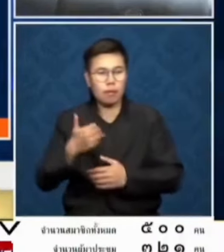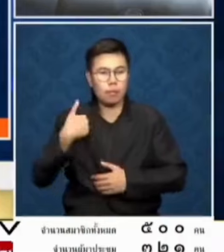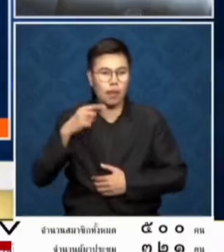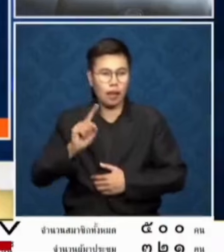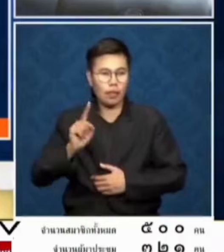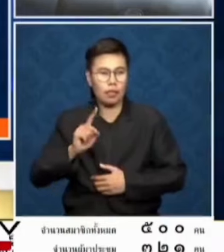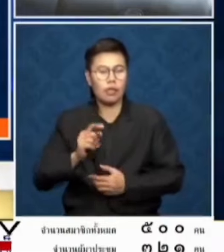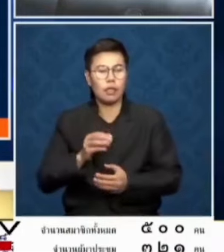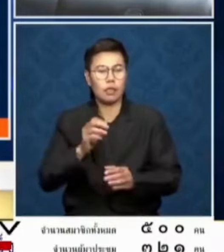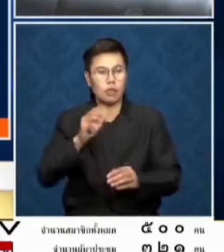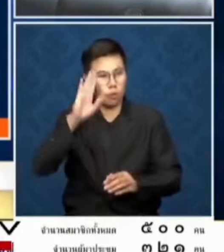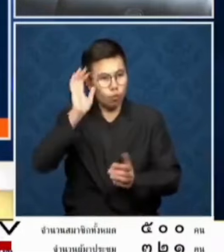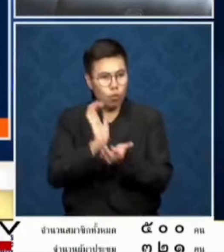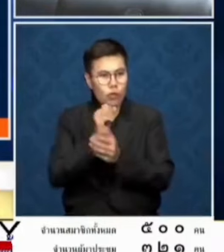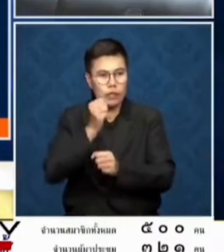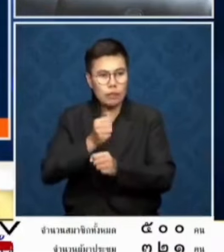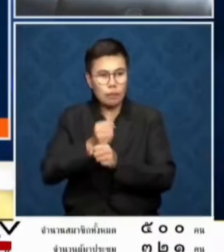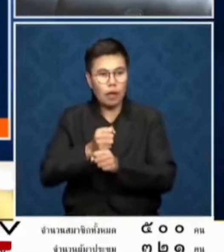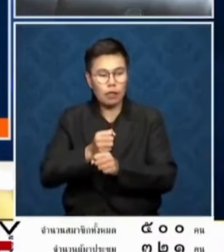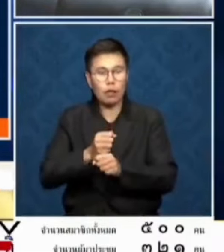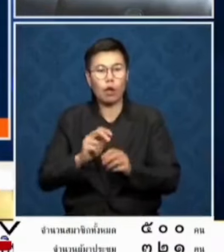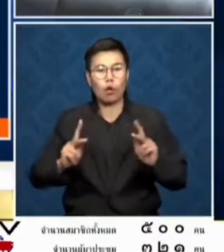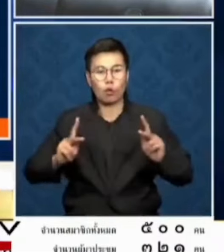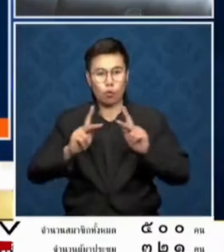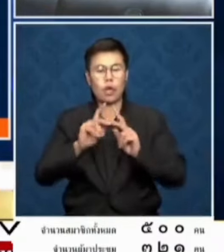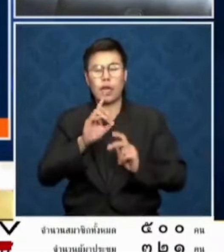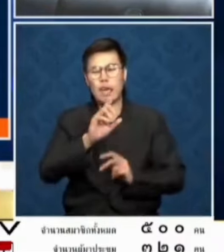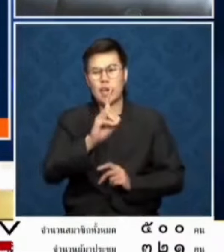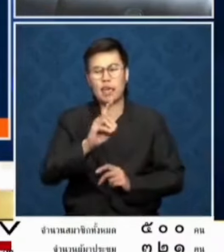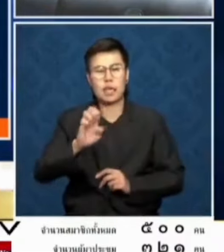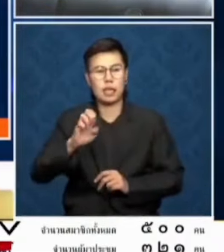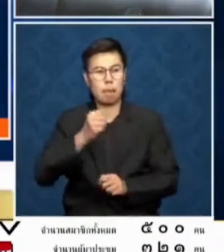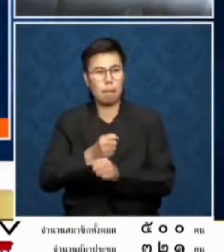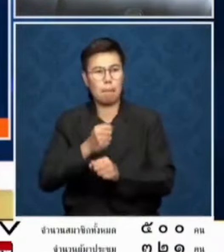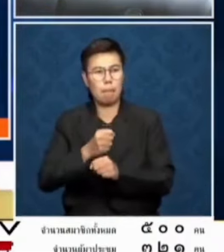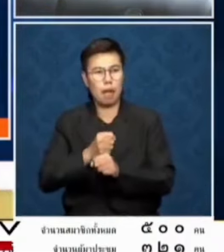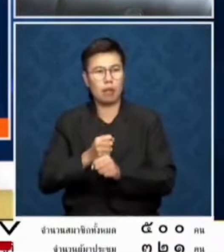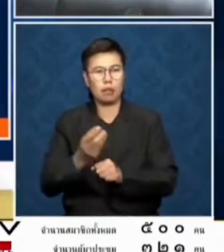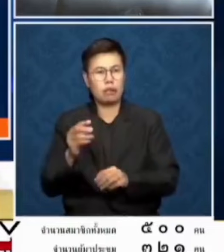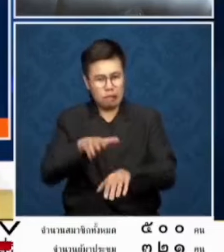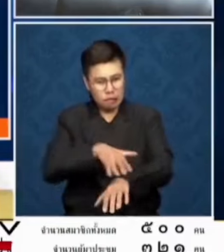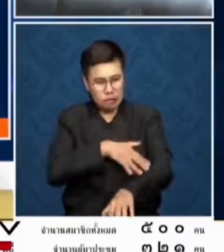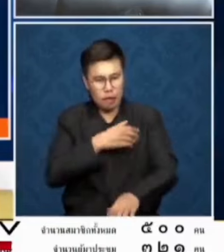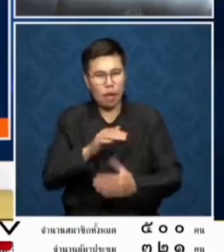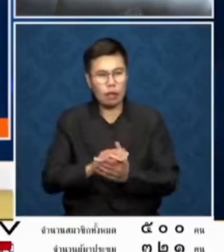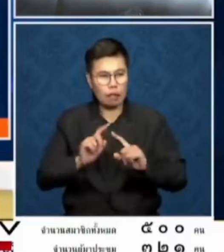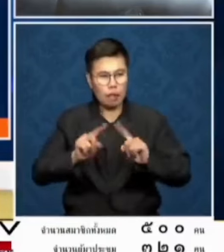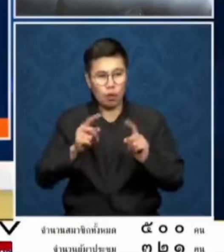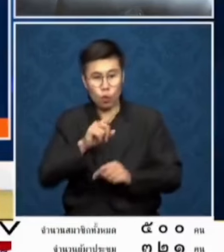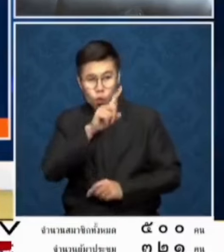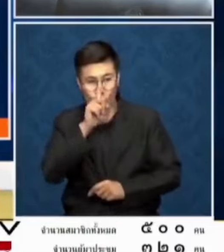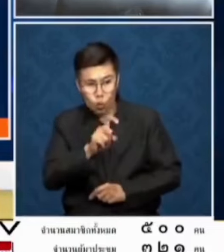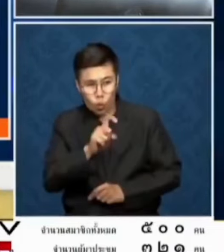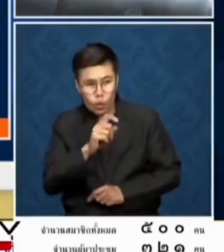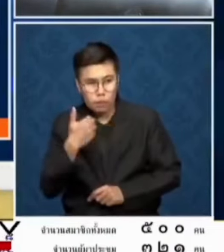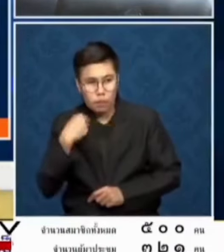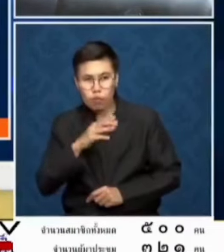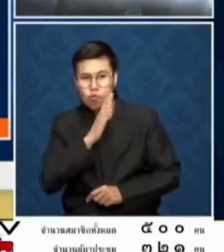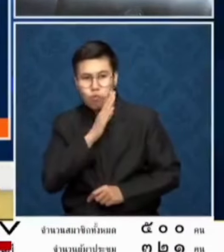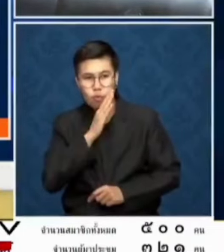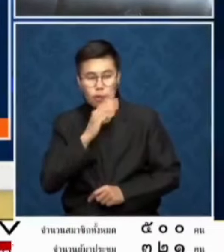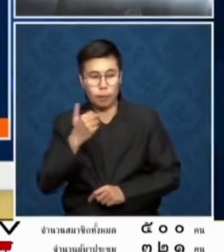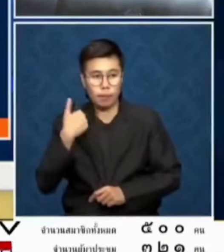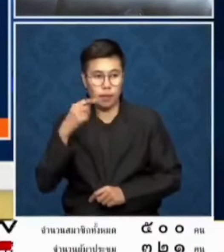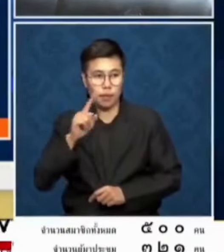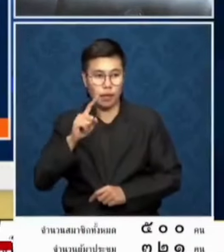ประชาตำรวจทำงานพวกนี้ทำงานไม่ทันมิจฉาชีพนะคะสังเกตง่ายมากค่ะถ้าเป็นเว็บปลอมนะคะมันจะ